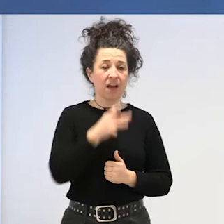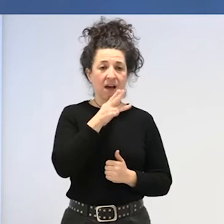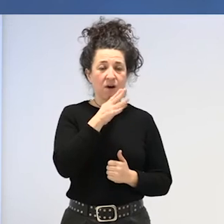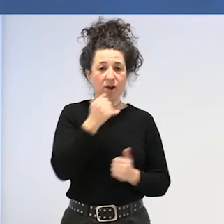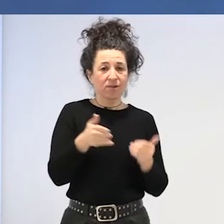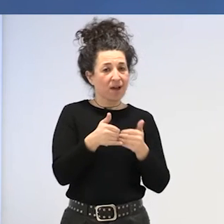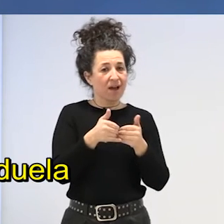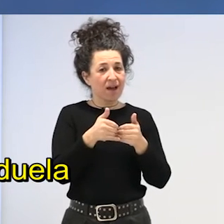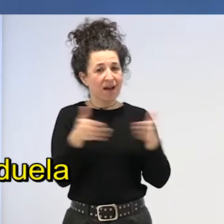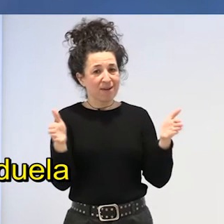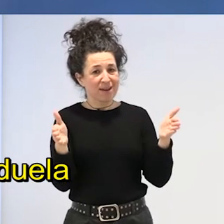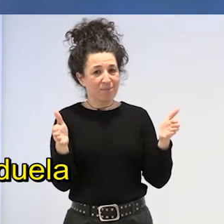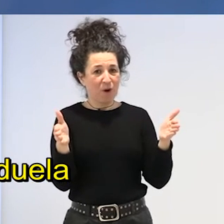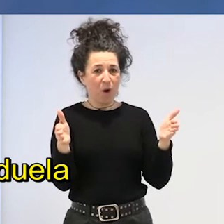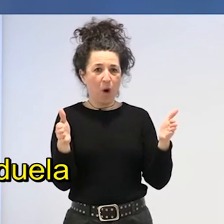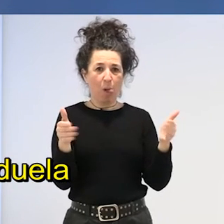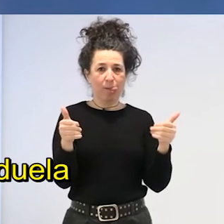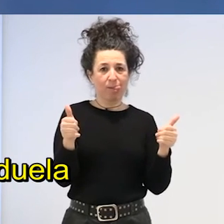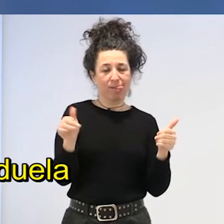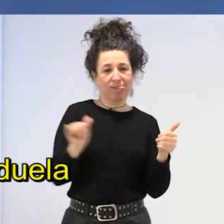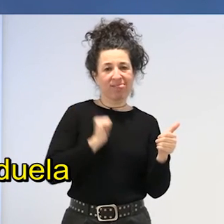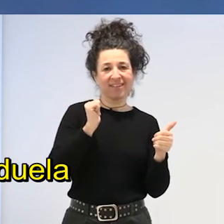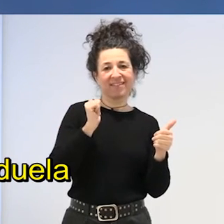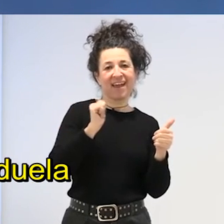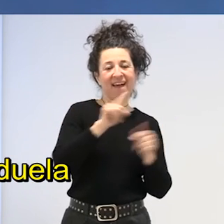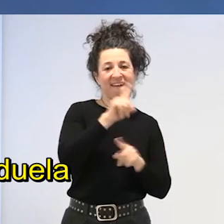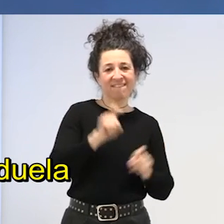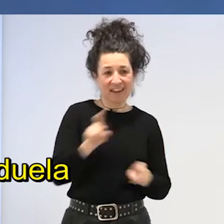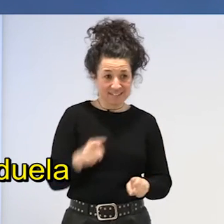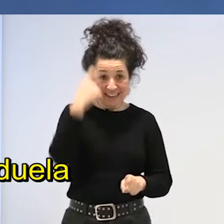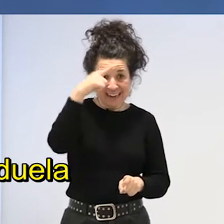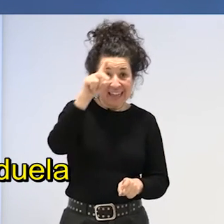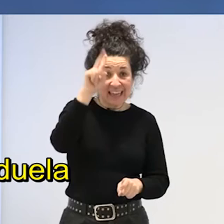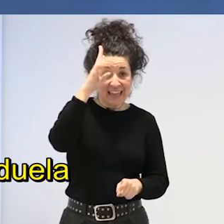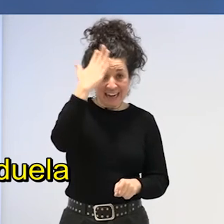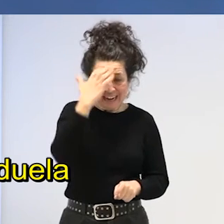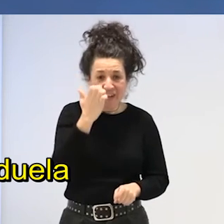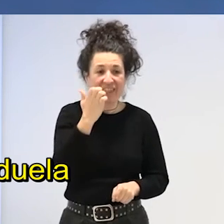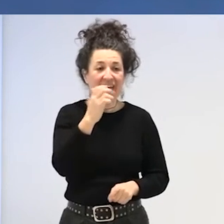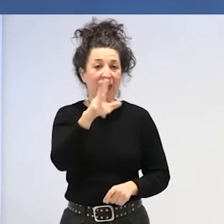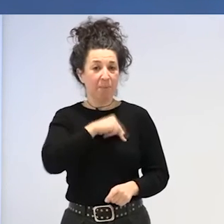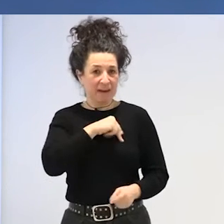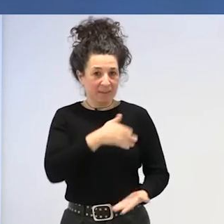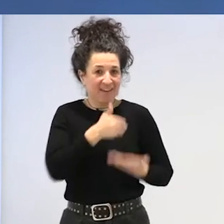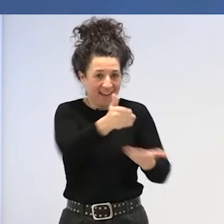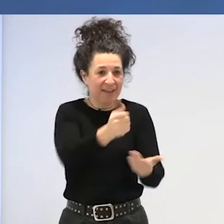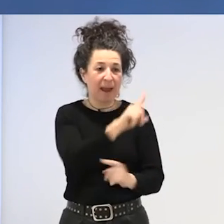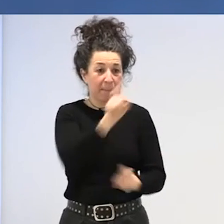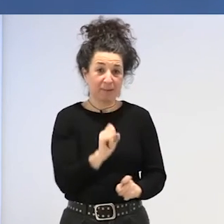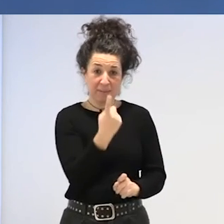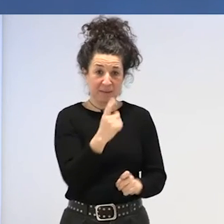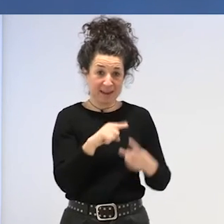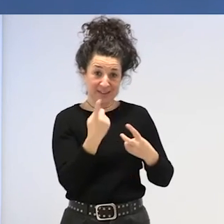galderetara pasako gara, eta gogoratu hemen saria ekarri duela, Arbatek.